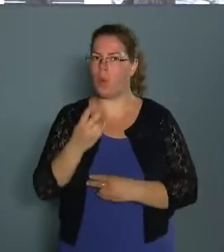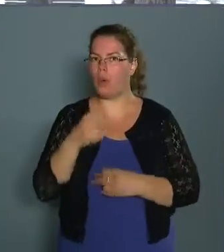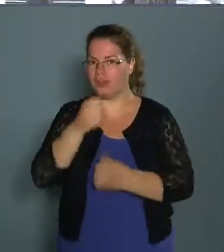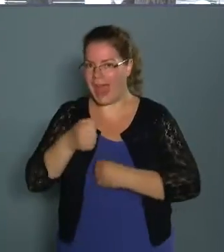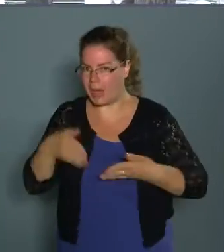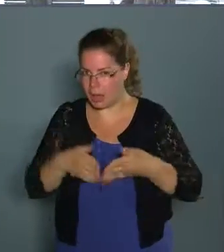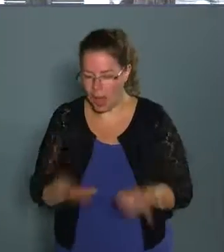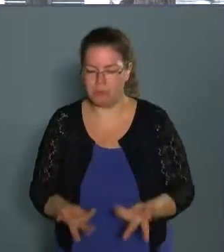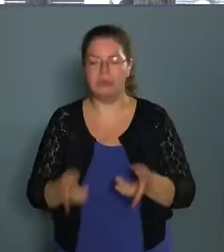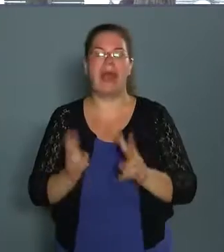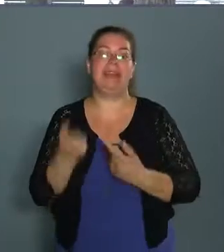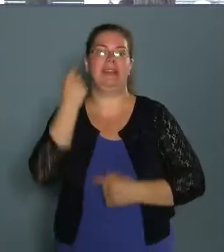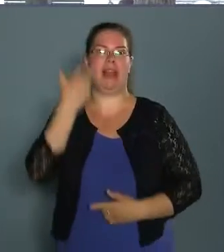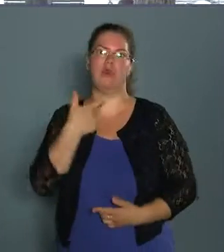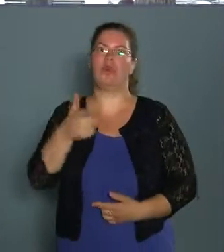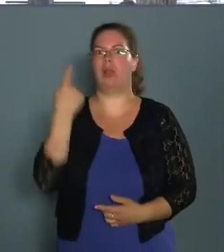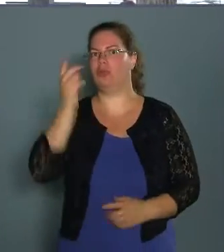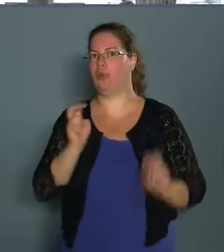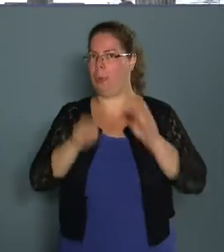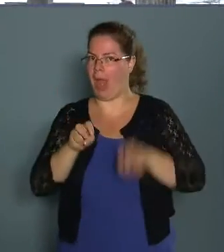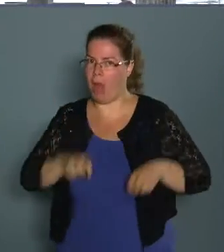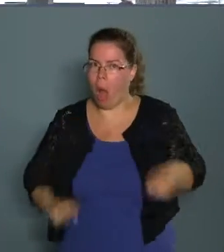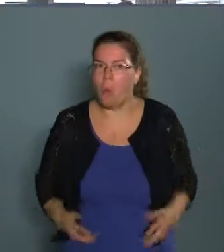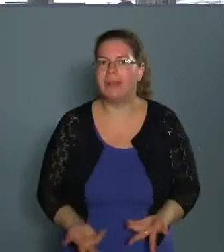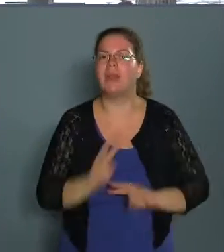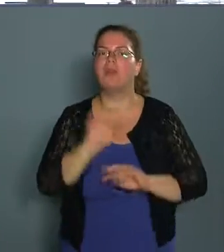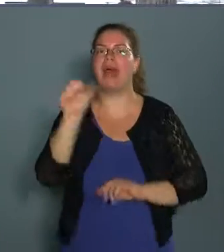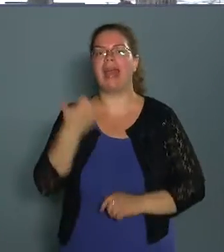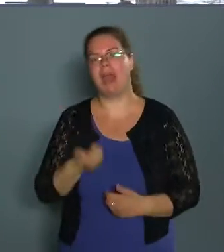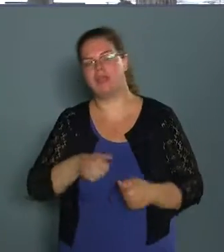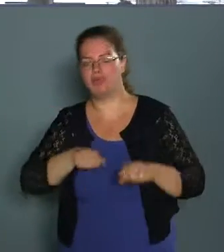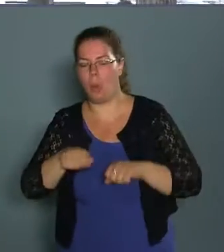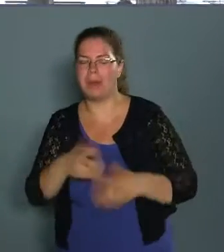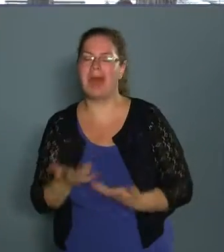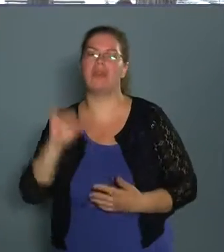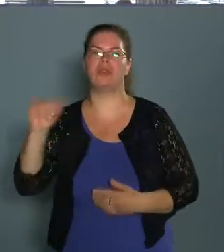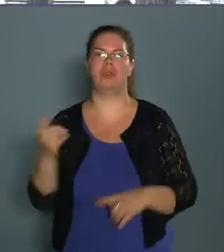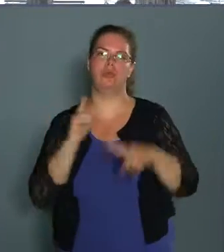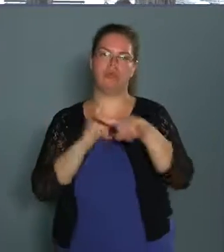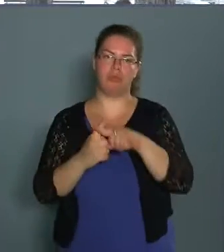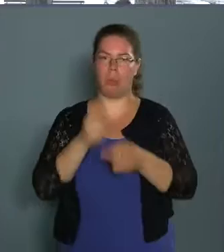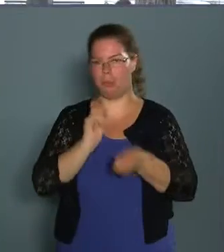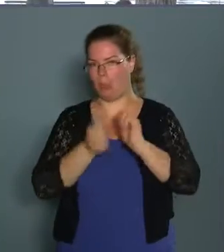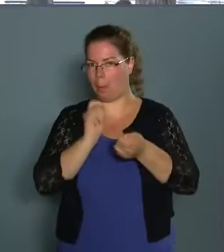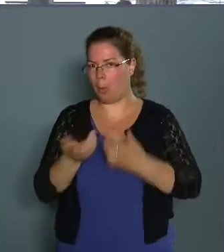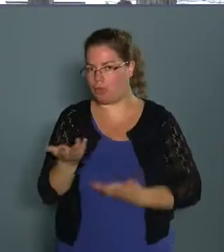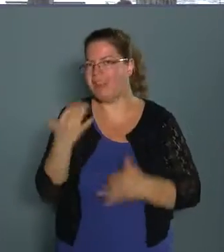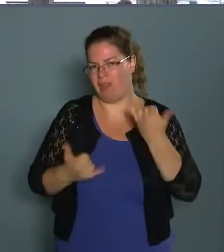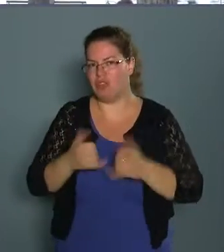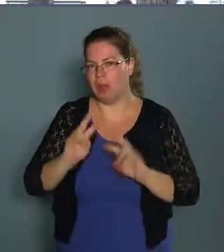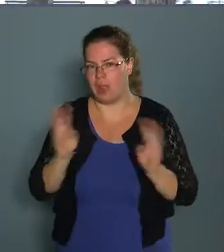abból ki lehet találni, hogy 20-an tudunk benne ülni, illetve van egy kormányos, edzéseken dobosunk nincs, de versenyen ugye az is szükséges.